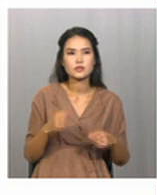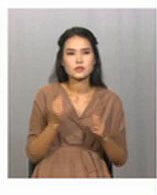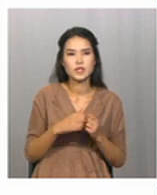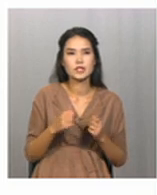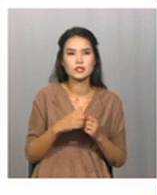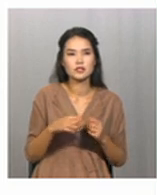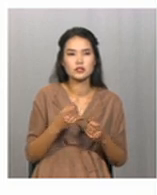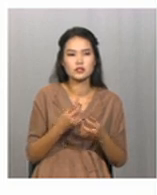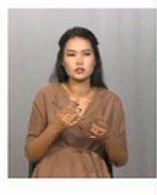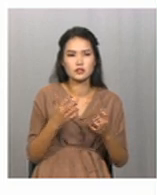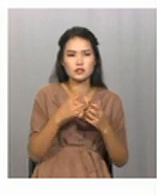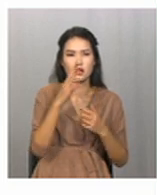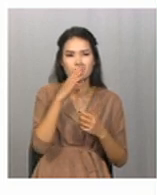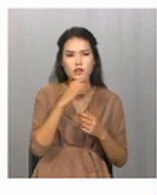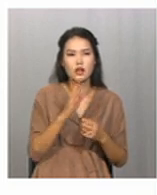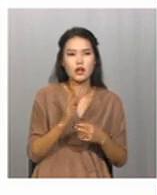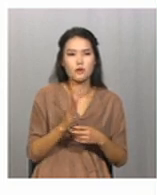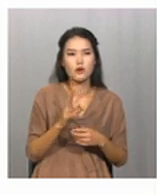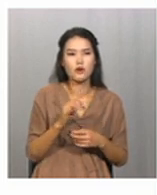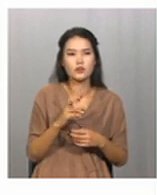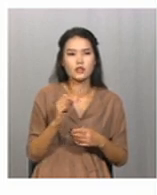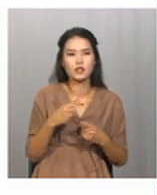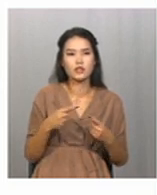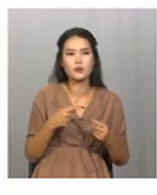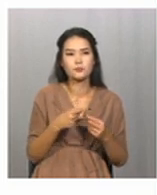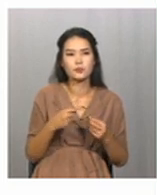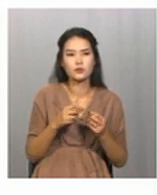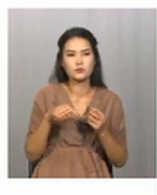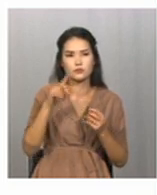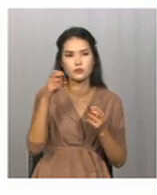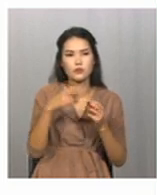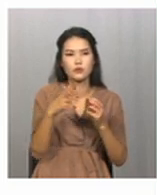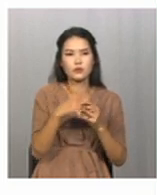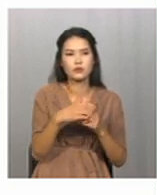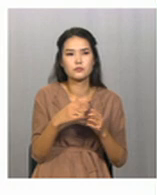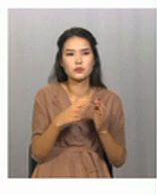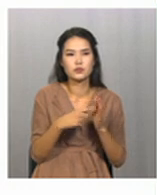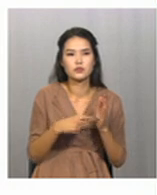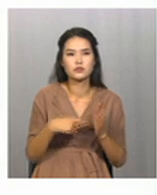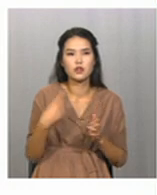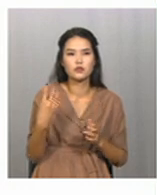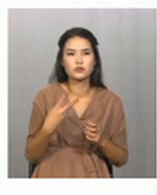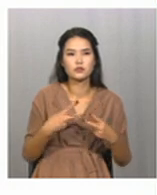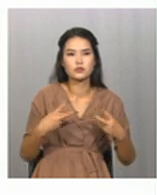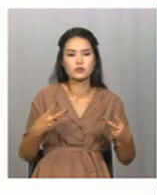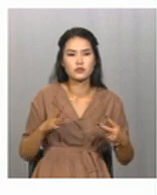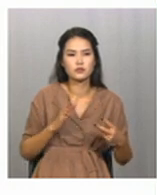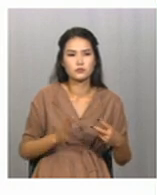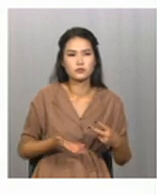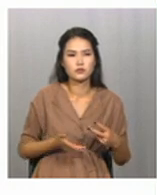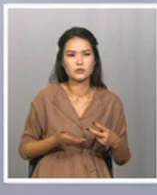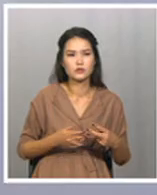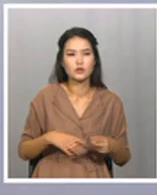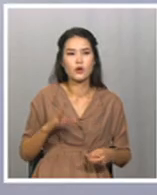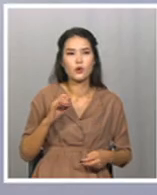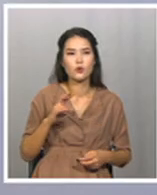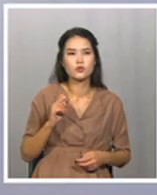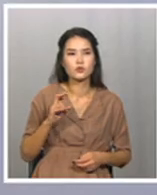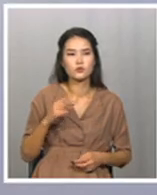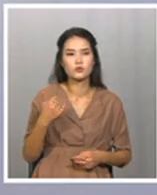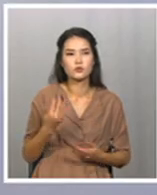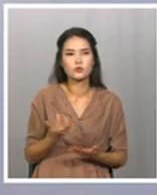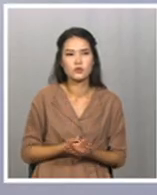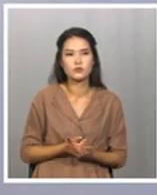аламыз. Минус түбірі асты 15 бөлінген 16 түбірі 4-ке тең. Косинус альфаны таптық.